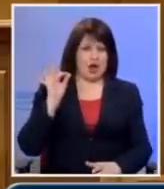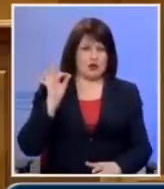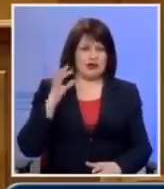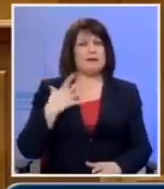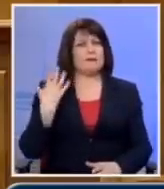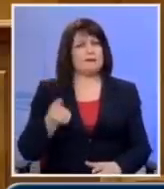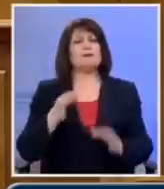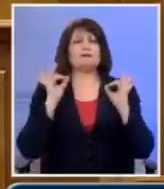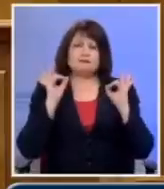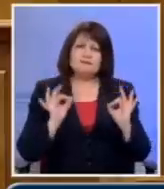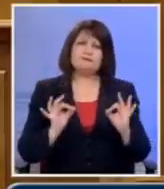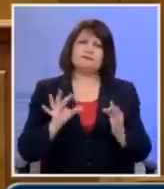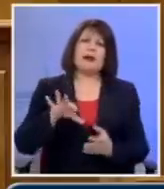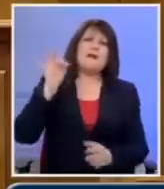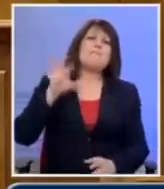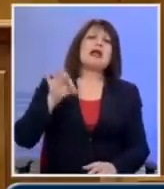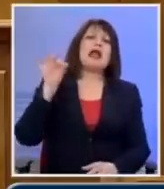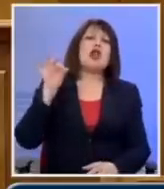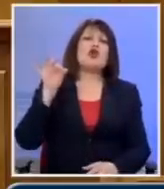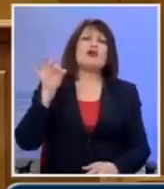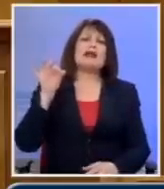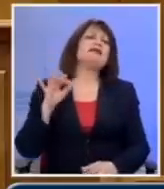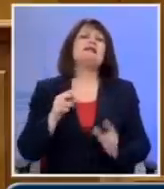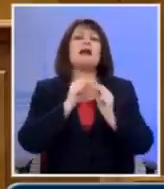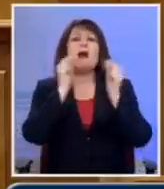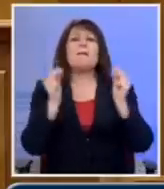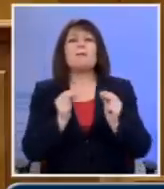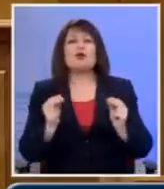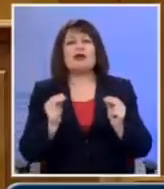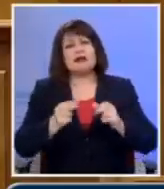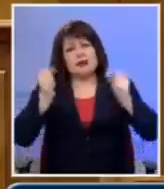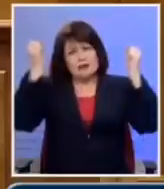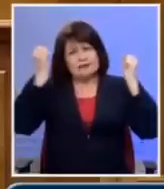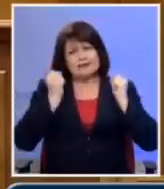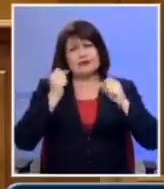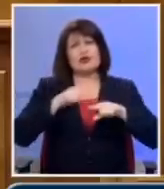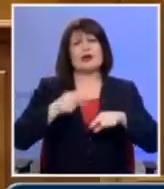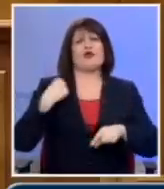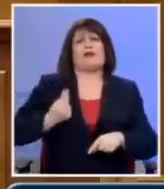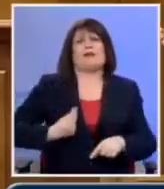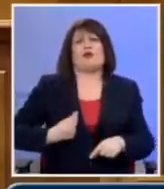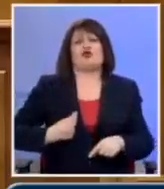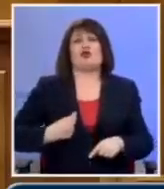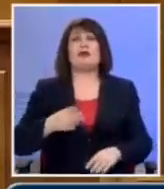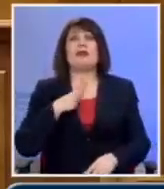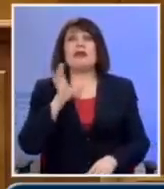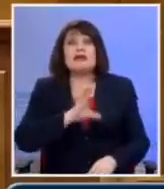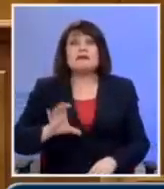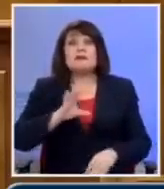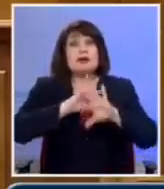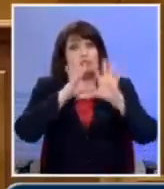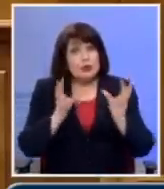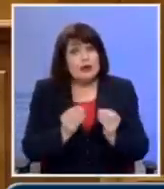υπήρξαν συγκεκριμένες επιλογές με αποτέλεσμα την ζημίωση του ελληνικού δημοσίου. Δεν θέλετε να τα ψάξουμε όλα